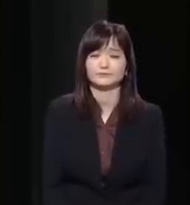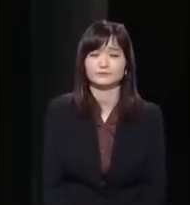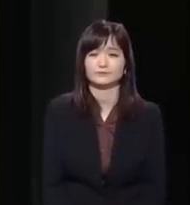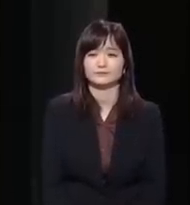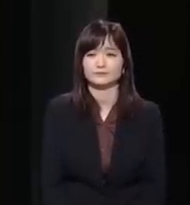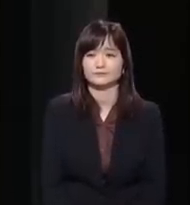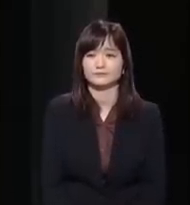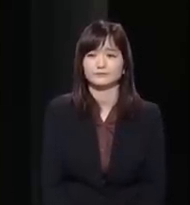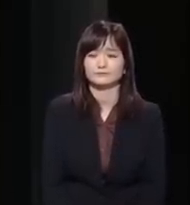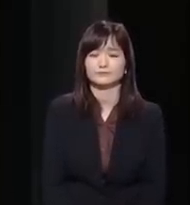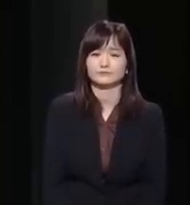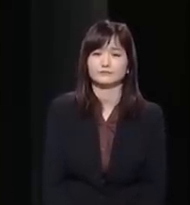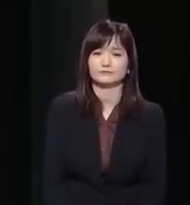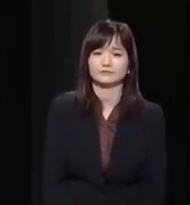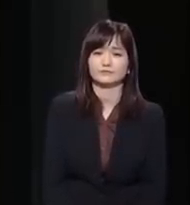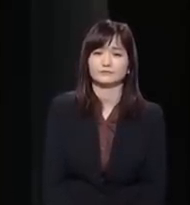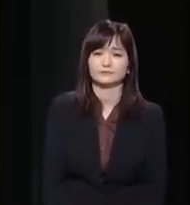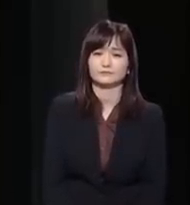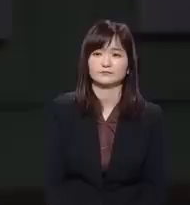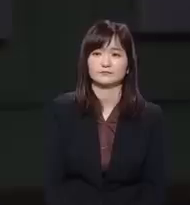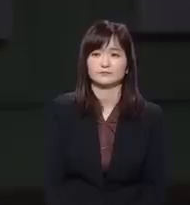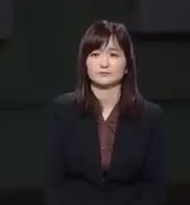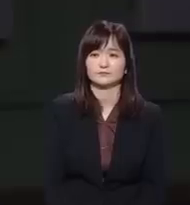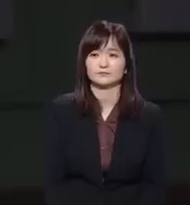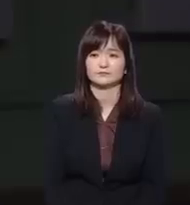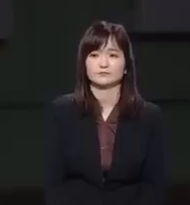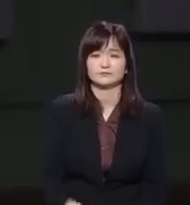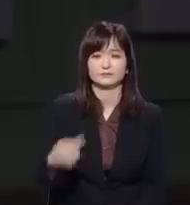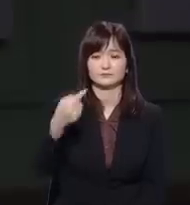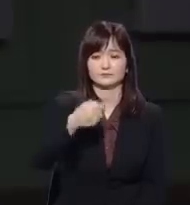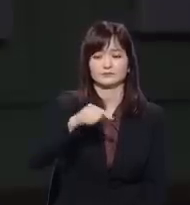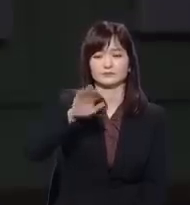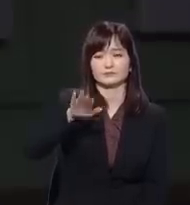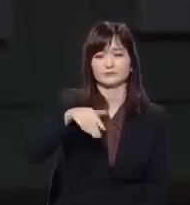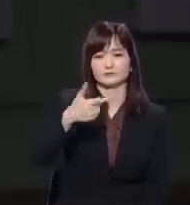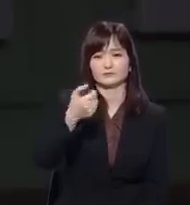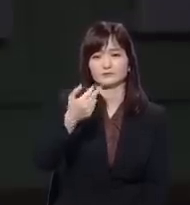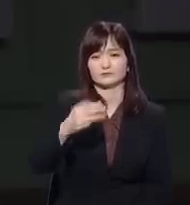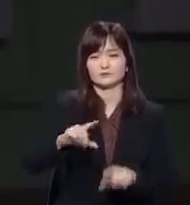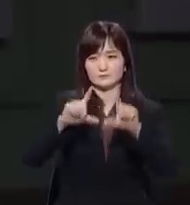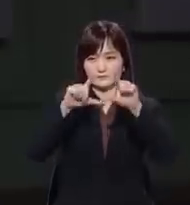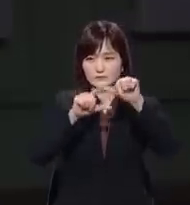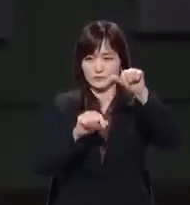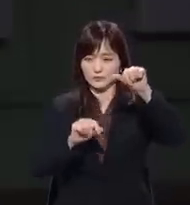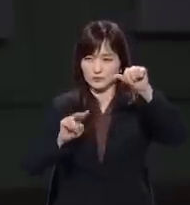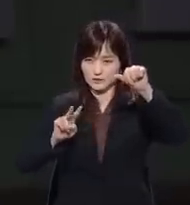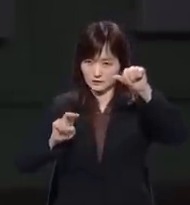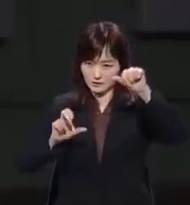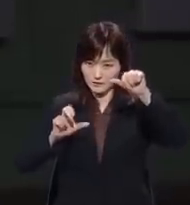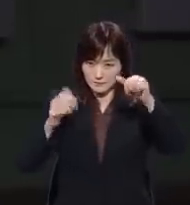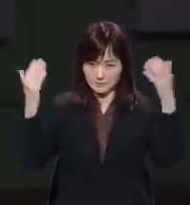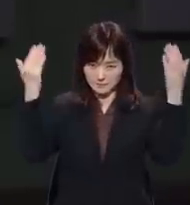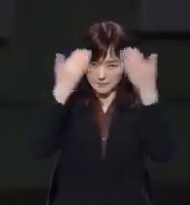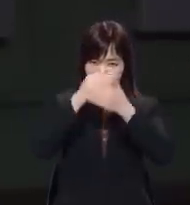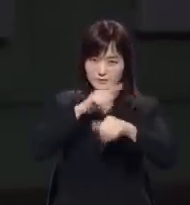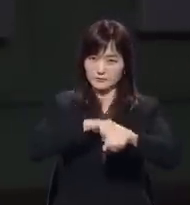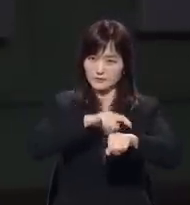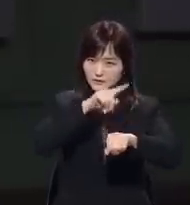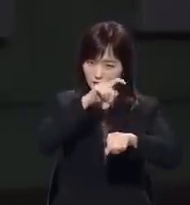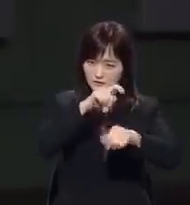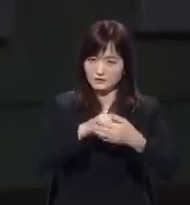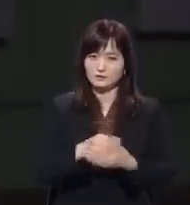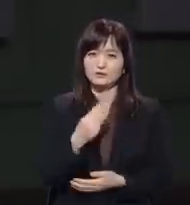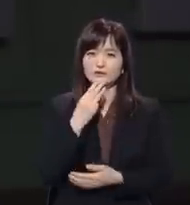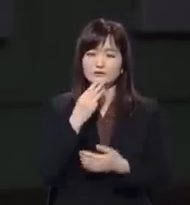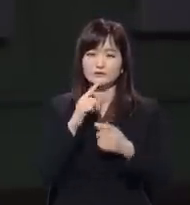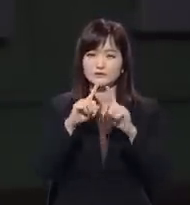뭐 좀 설명을 해 주시죠네 일단이 당시는 1968년 5월 25일 밤 11시쯤입니다 서울